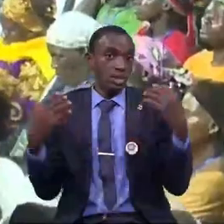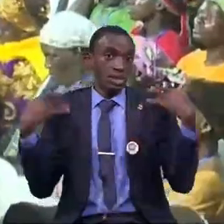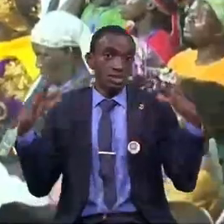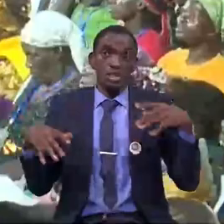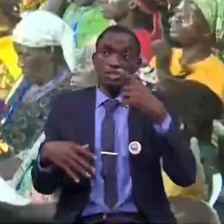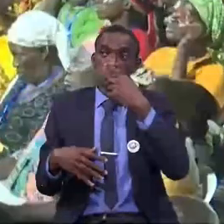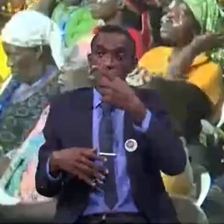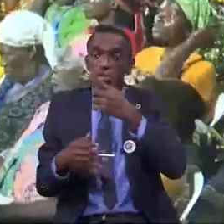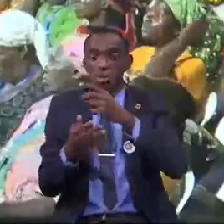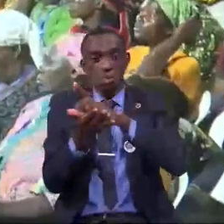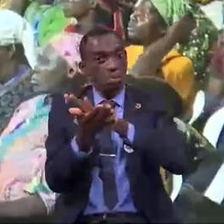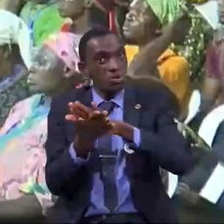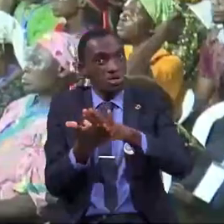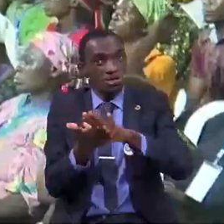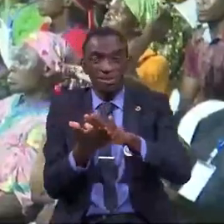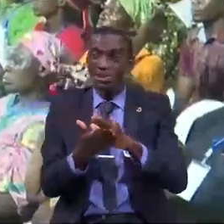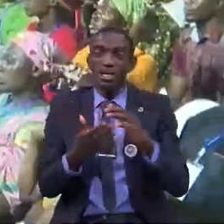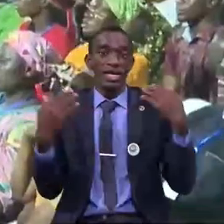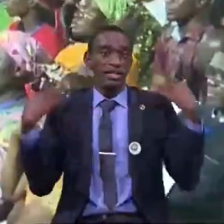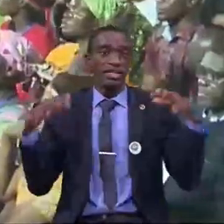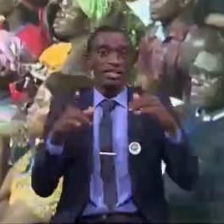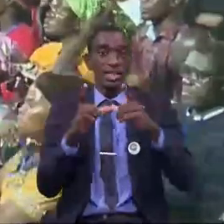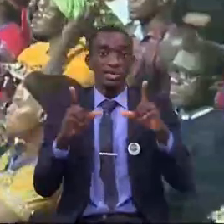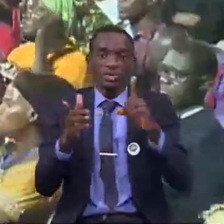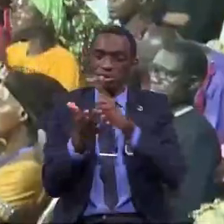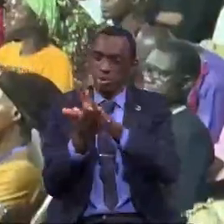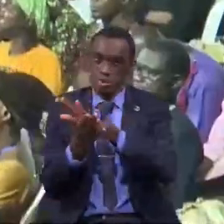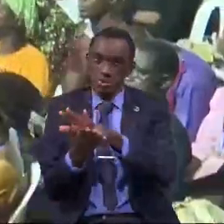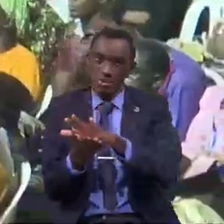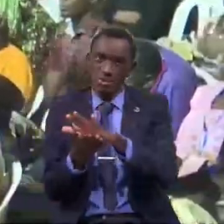Leurs propos sont saints. Leur langage est saint.